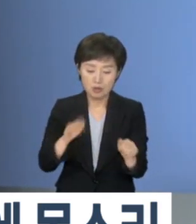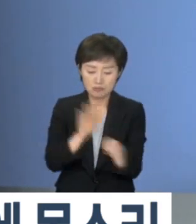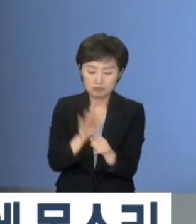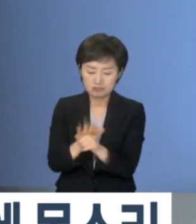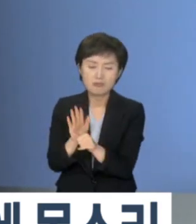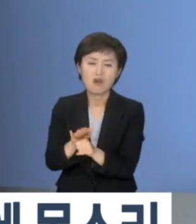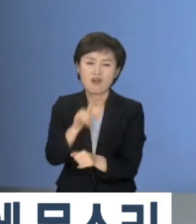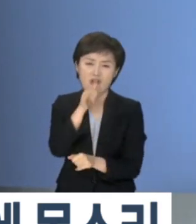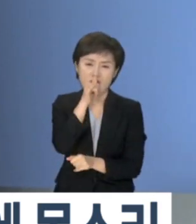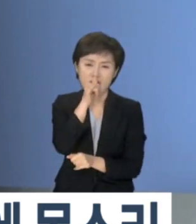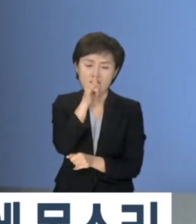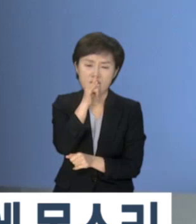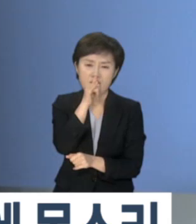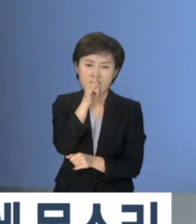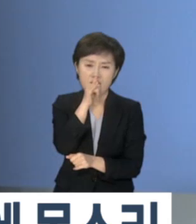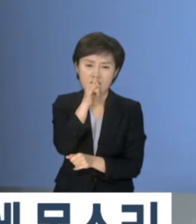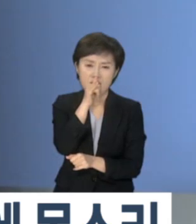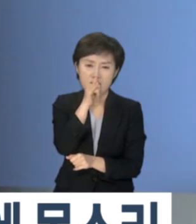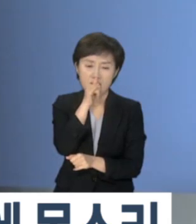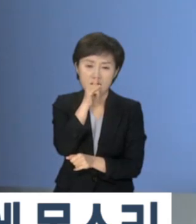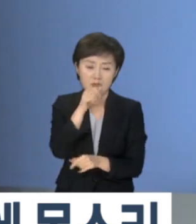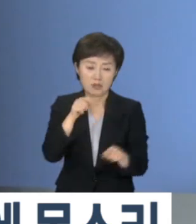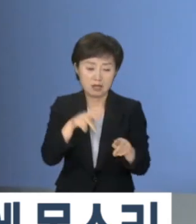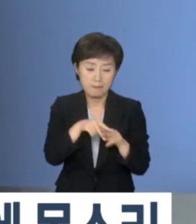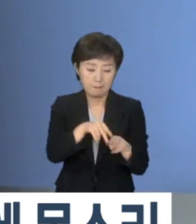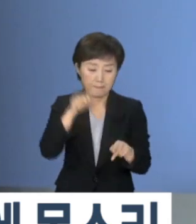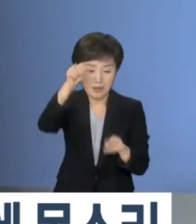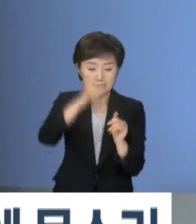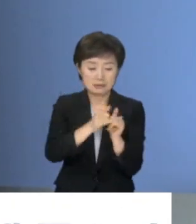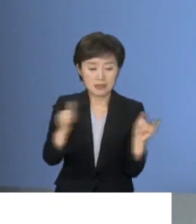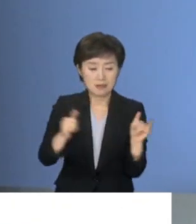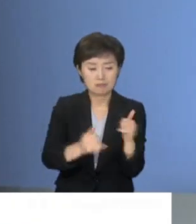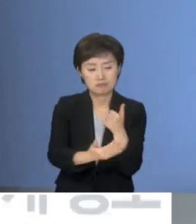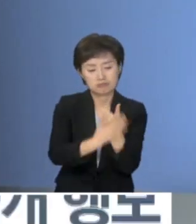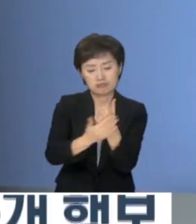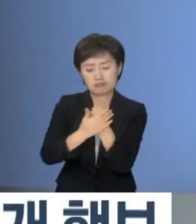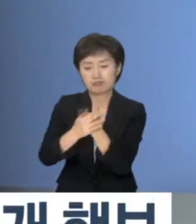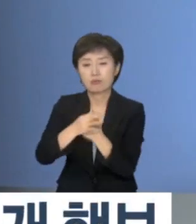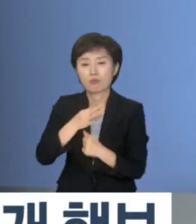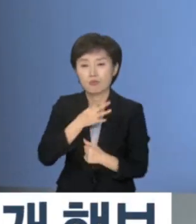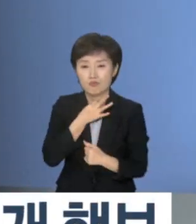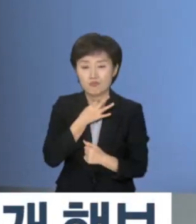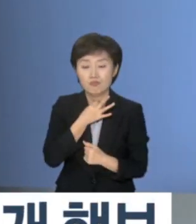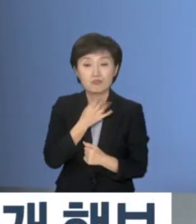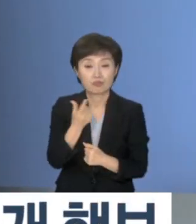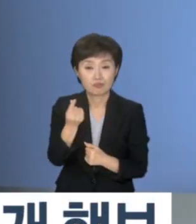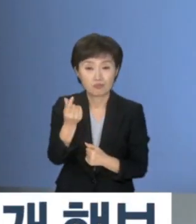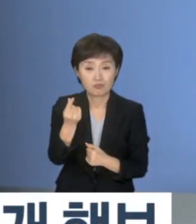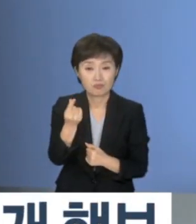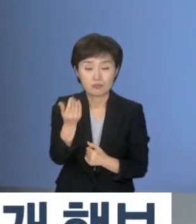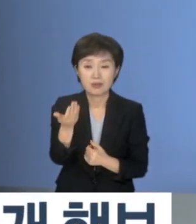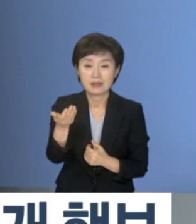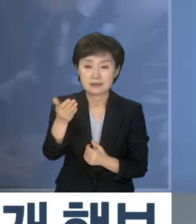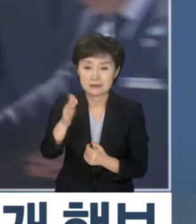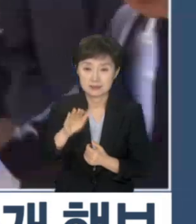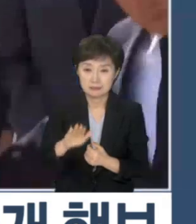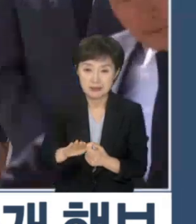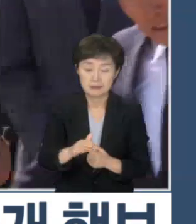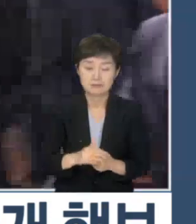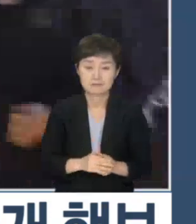것이고 또 출마하는 사람들도 또 힘을 좀 얻으려고 하실 것이고 하는 부분들이 있을 것입니다. 그렇지만